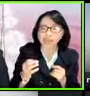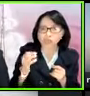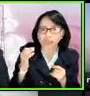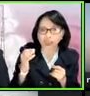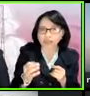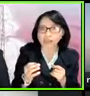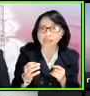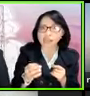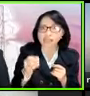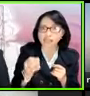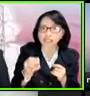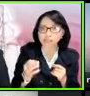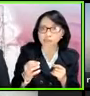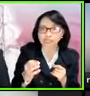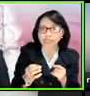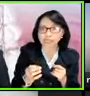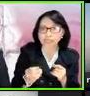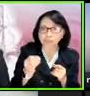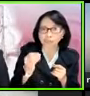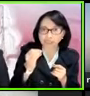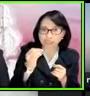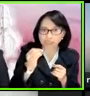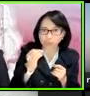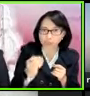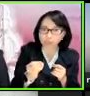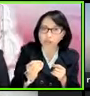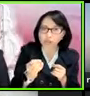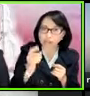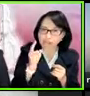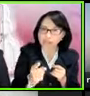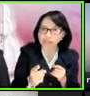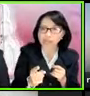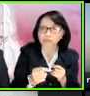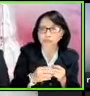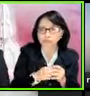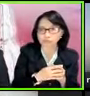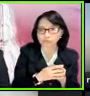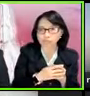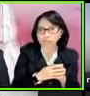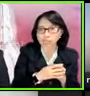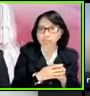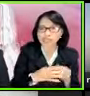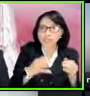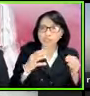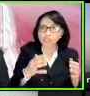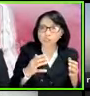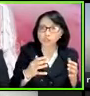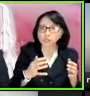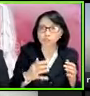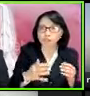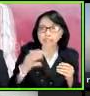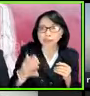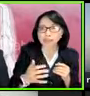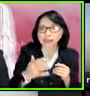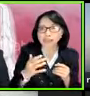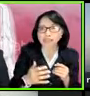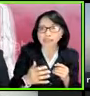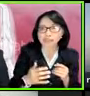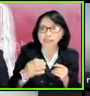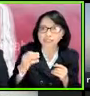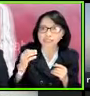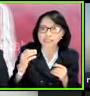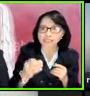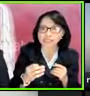kasih karunia Allah yang dipercayakan kepada bu karena kamu yaitu Bagaimana